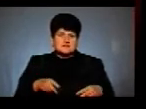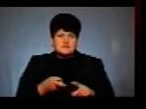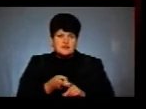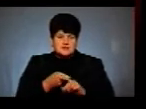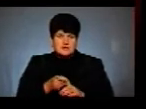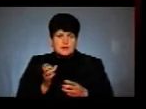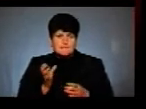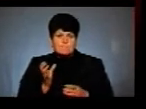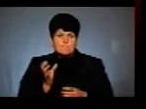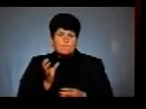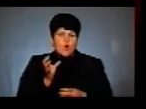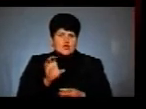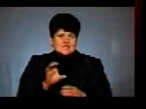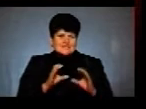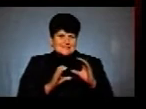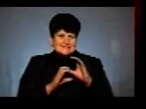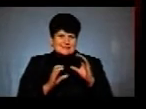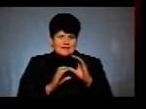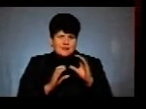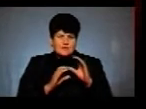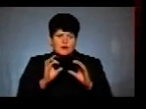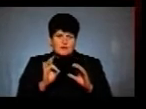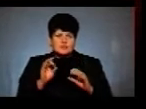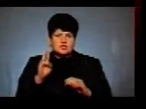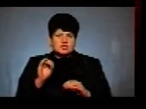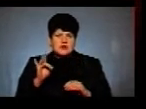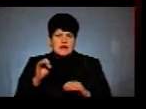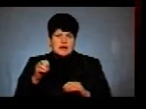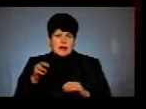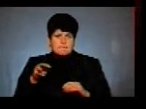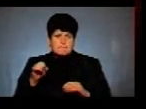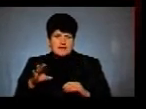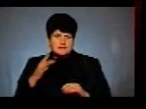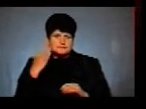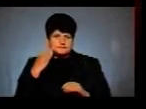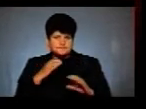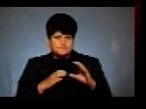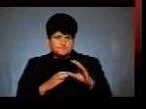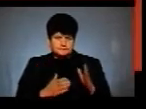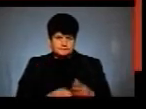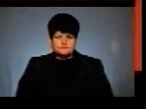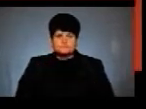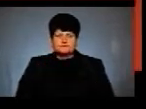школи менеджменту у Сполучених Штатах Америки Романом Шереметою. Давайте послухаємо, що він каже, потім повернемося.